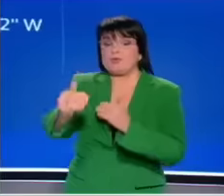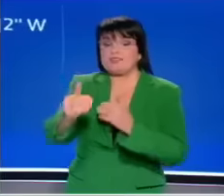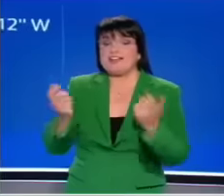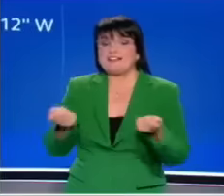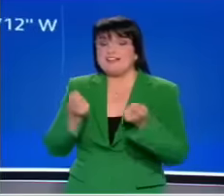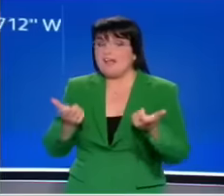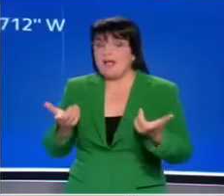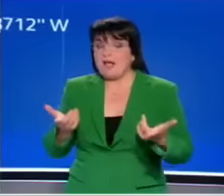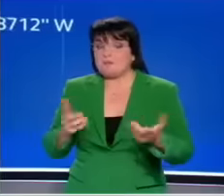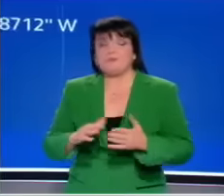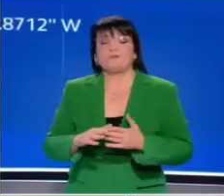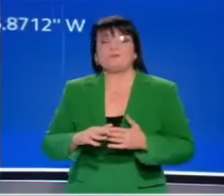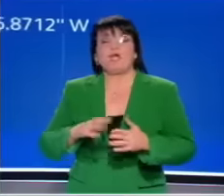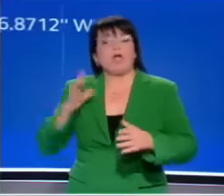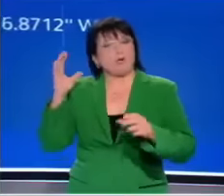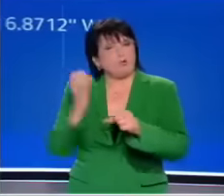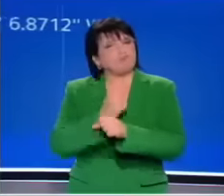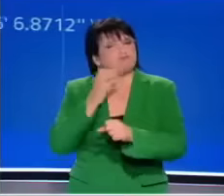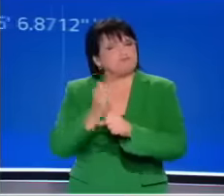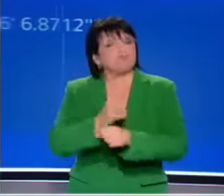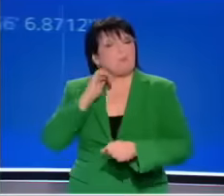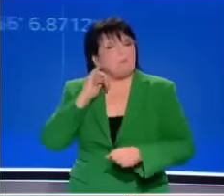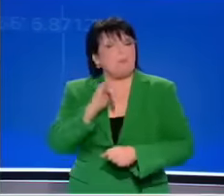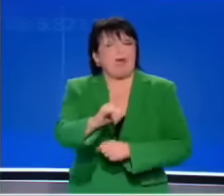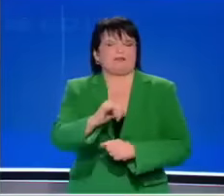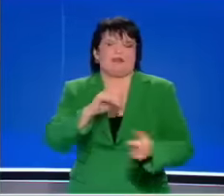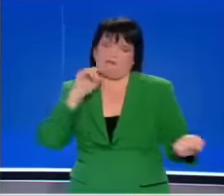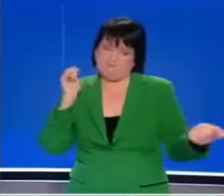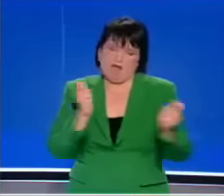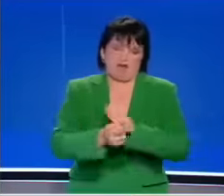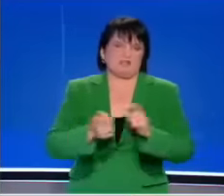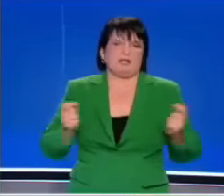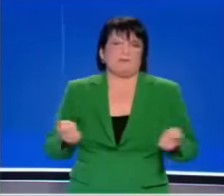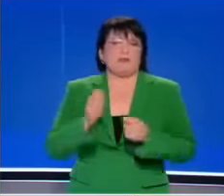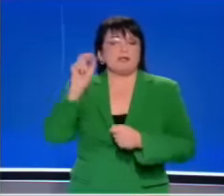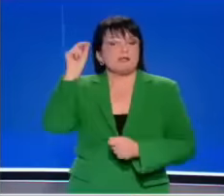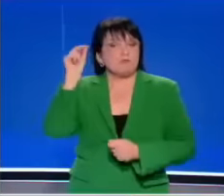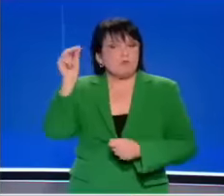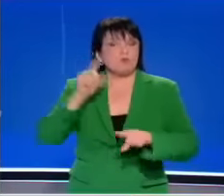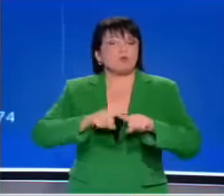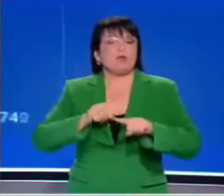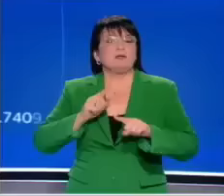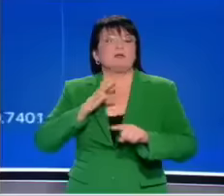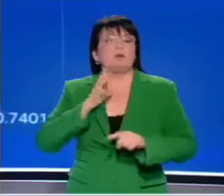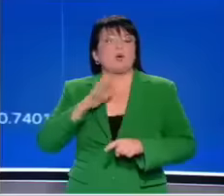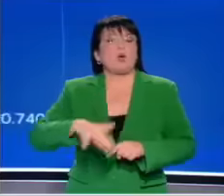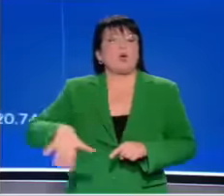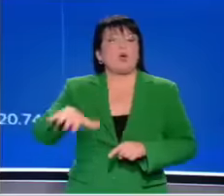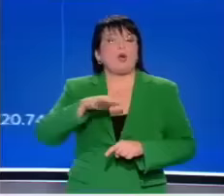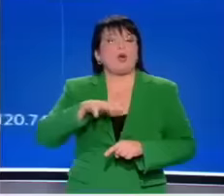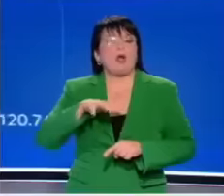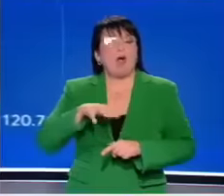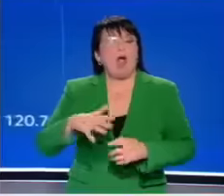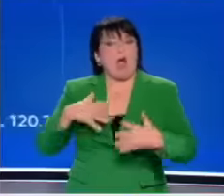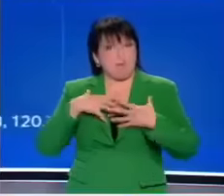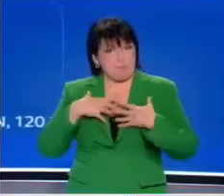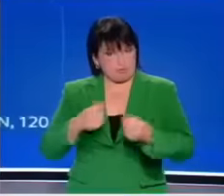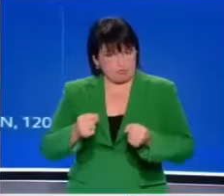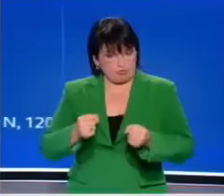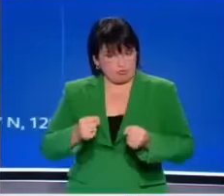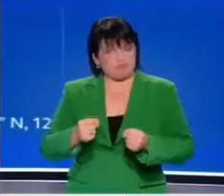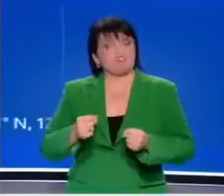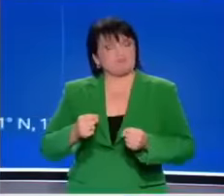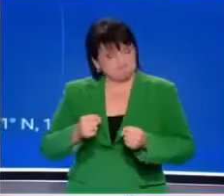απολύτως εφικτό θα κάνω τα πάντα για να γίνει πράξη και και υπόσχομαι στον ελληνικό λαό ότι εάν με εμπιστευτεί και μας